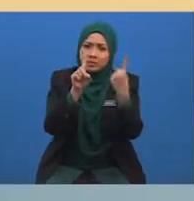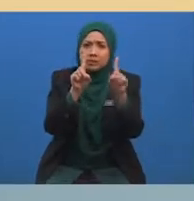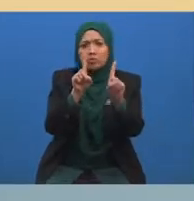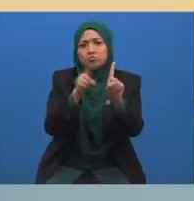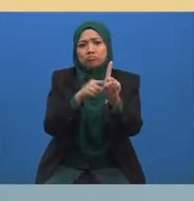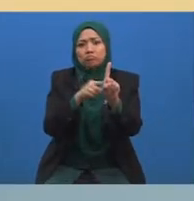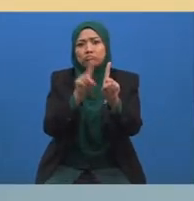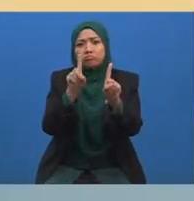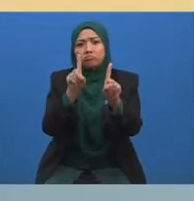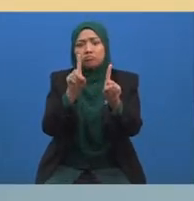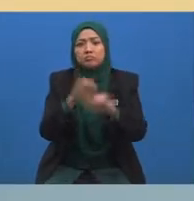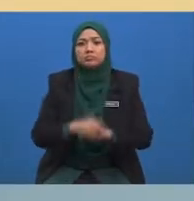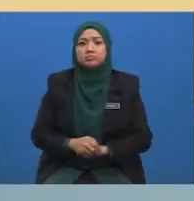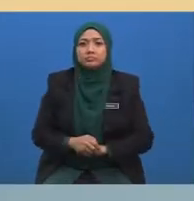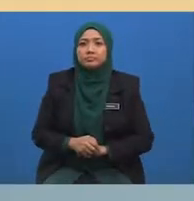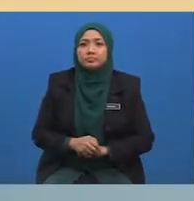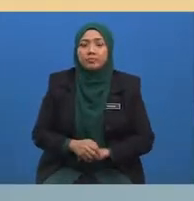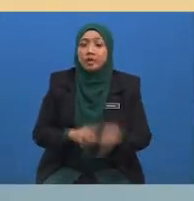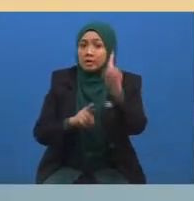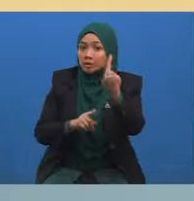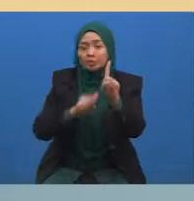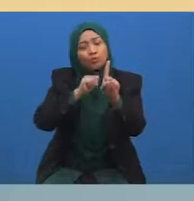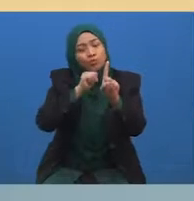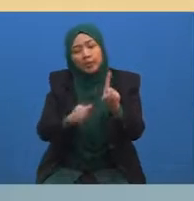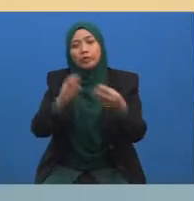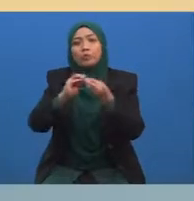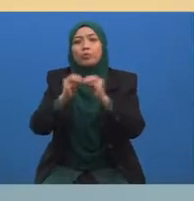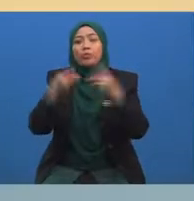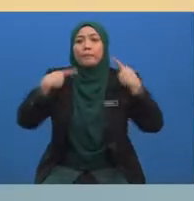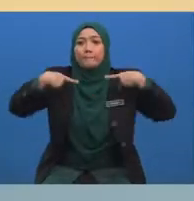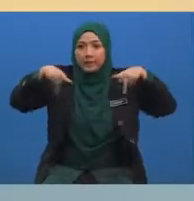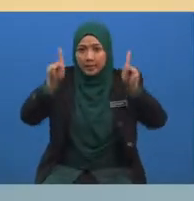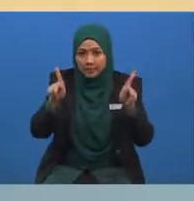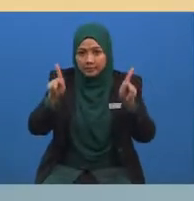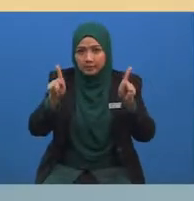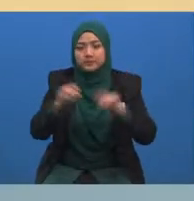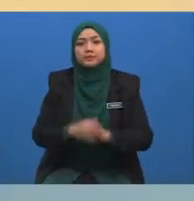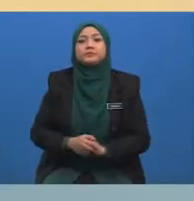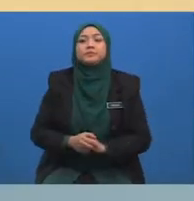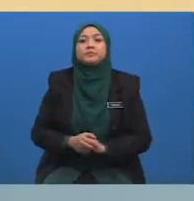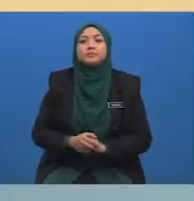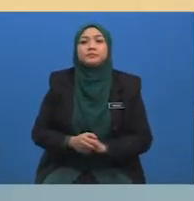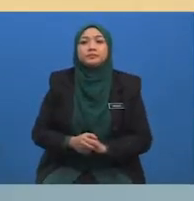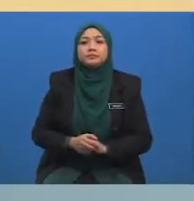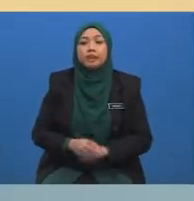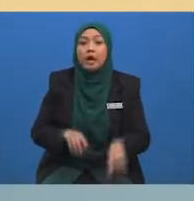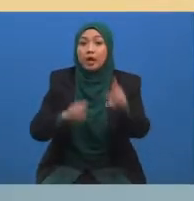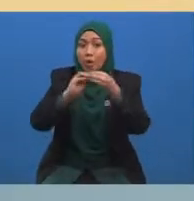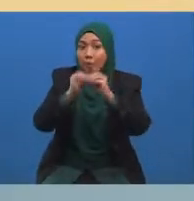sebabnya 1 bukan nombor perdana. Ia merupakan nombor